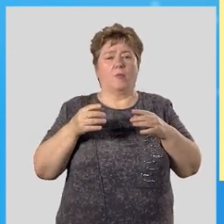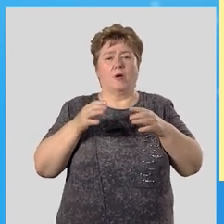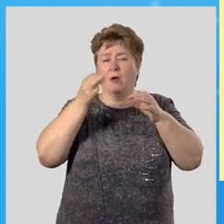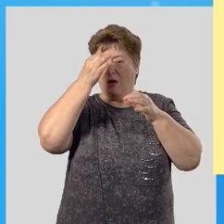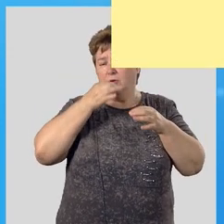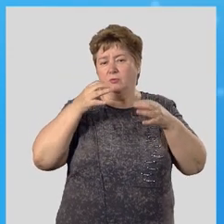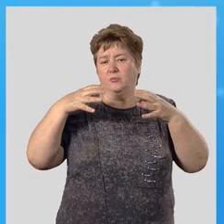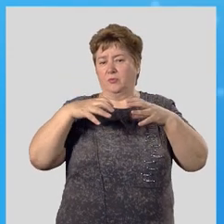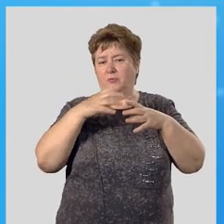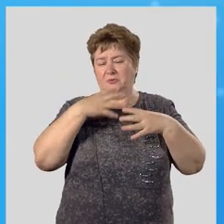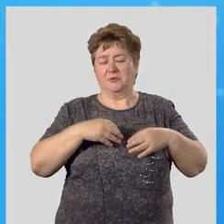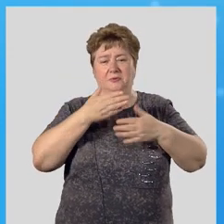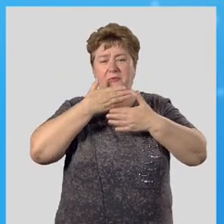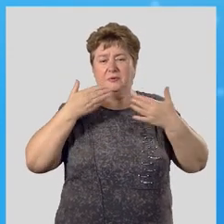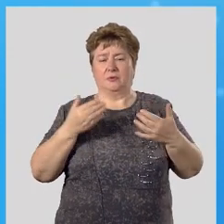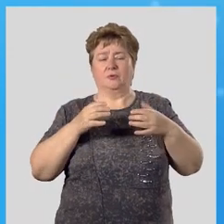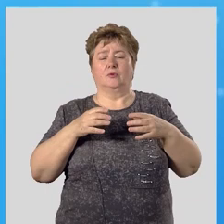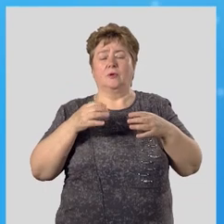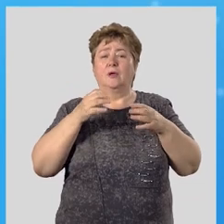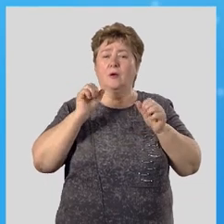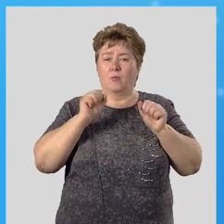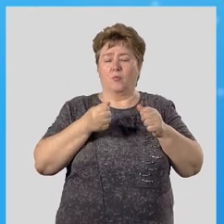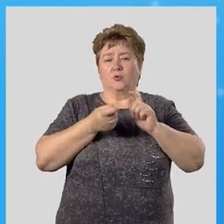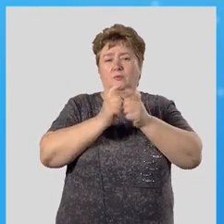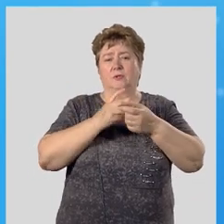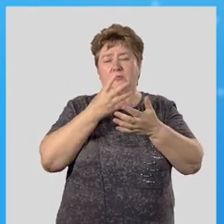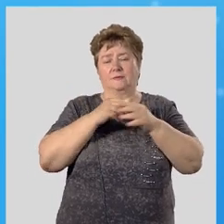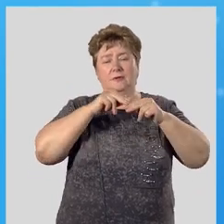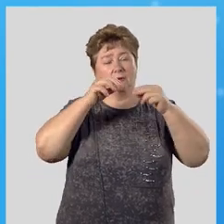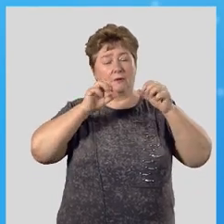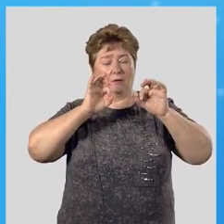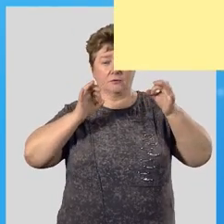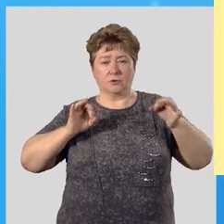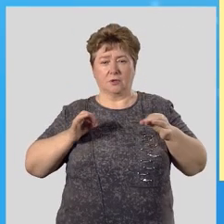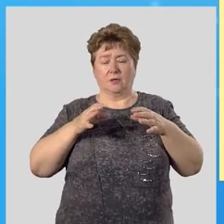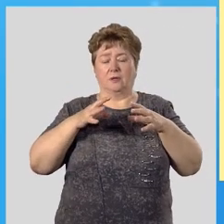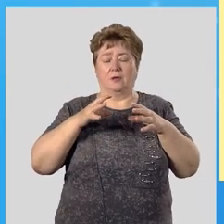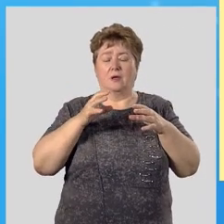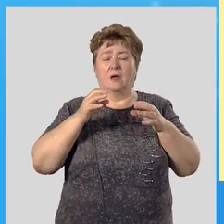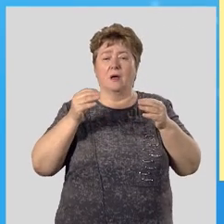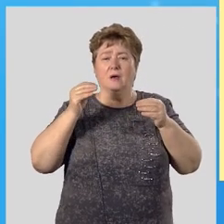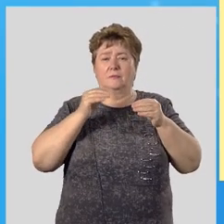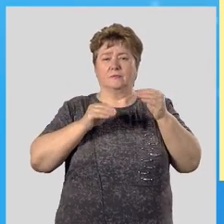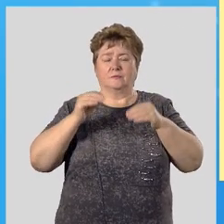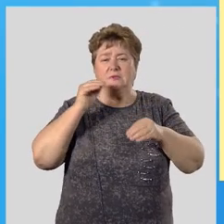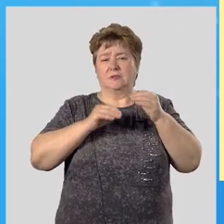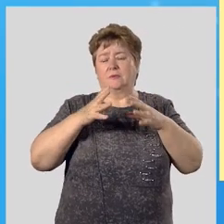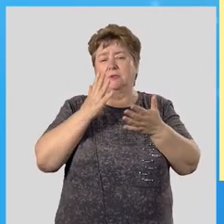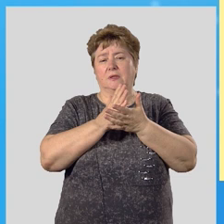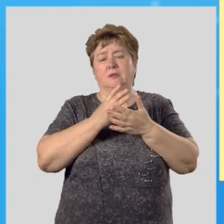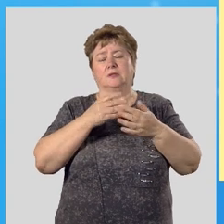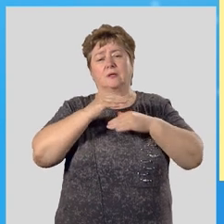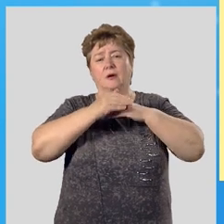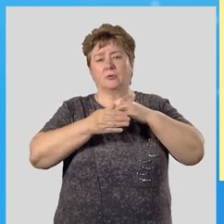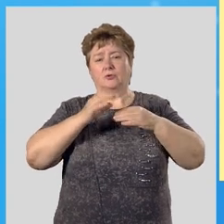формы способно менять свои очертания. В протоплазме клетки амебы различают